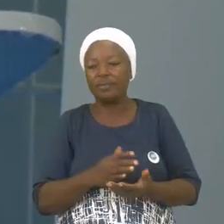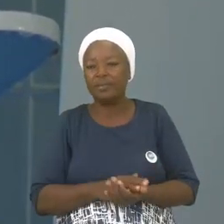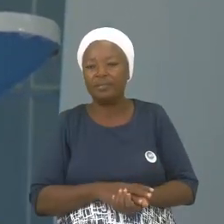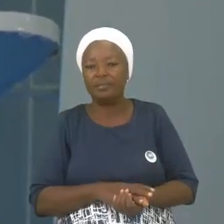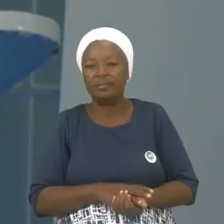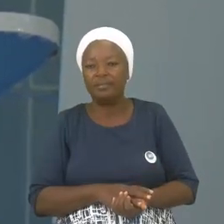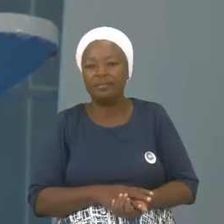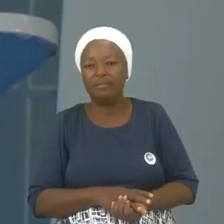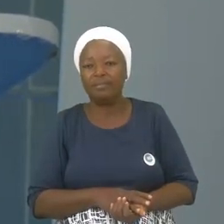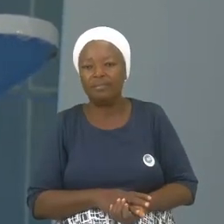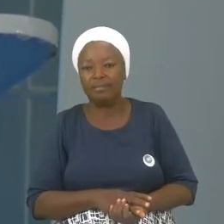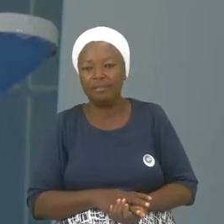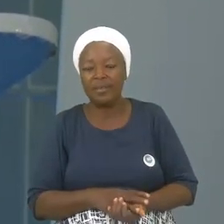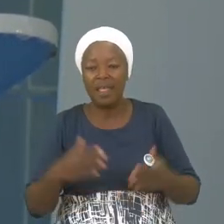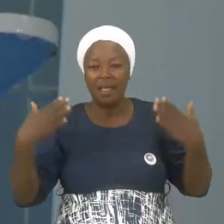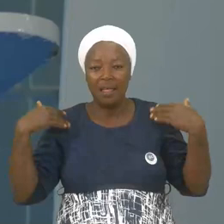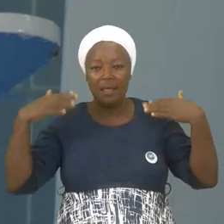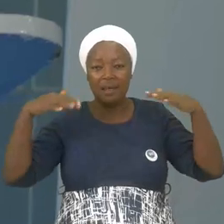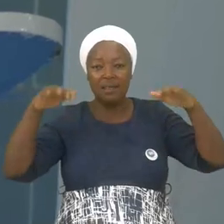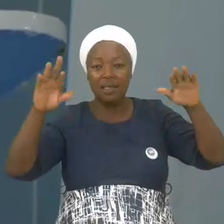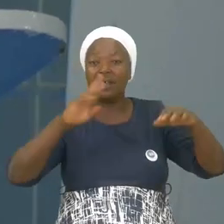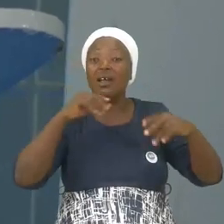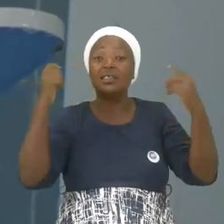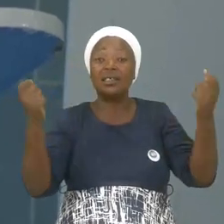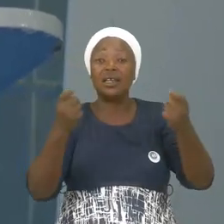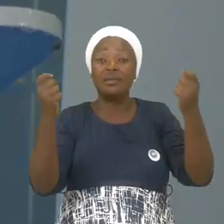Le ciel se réjouit à cause de toi.